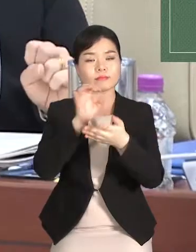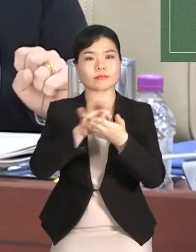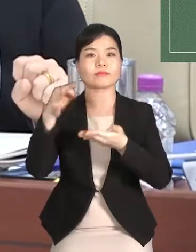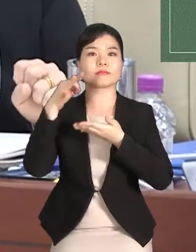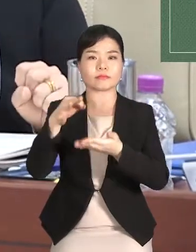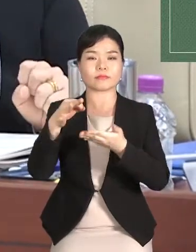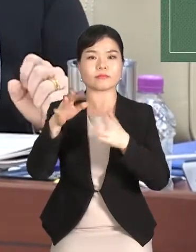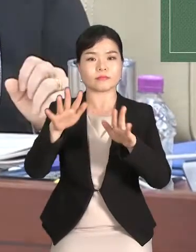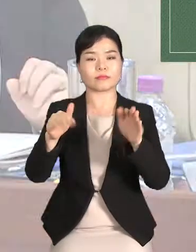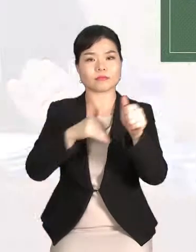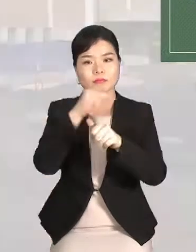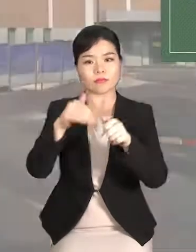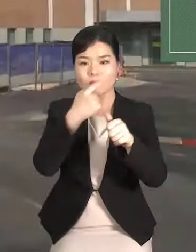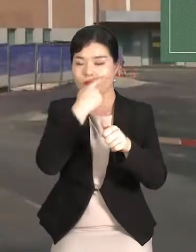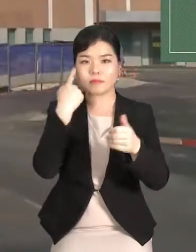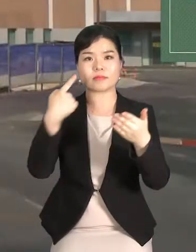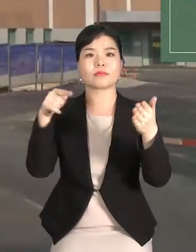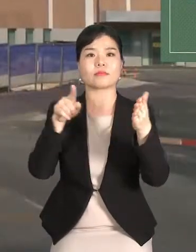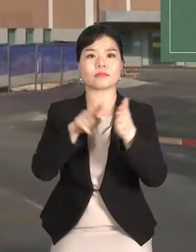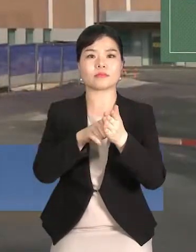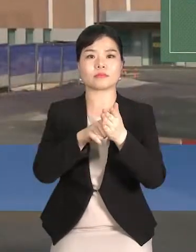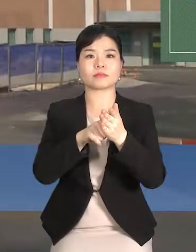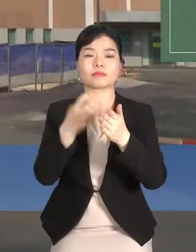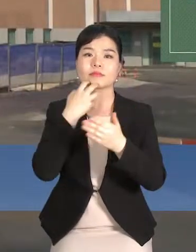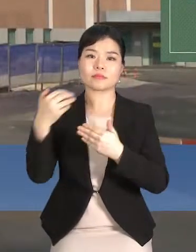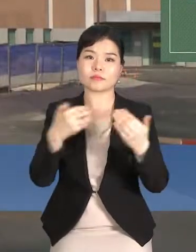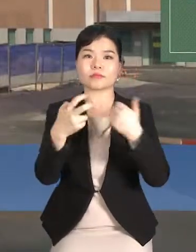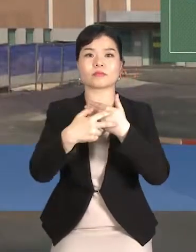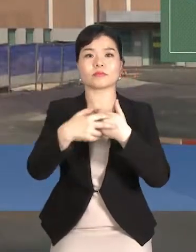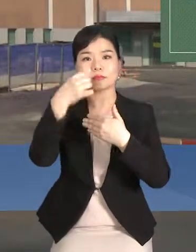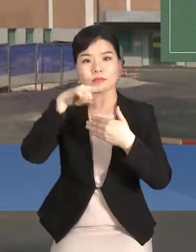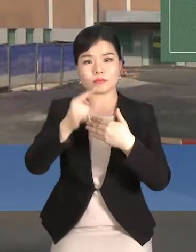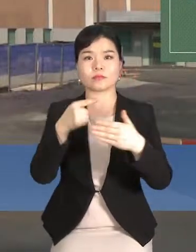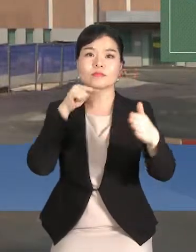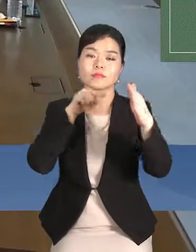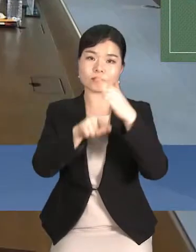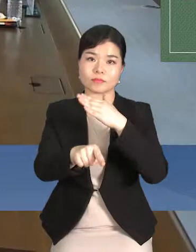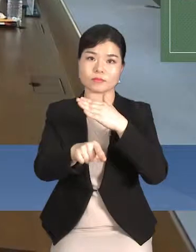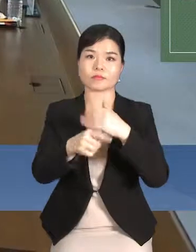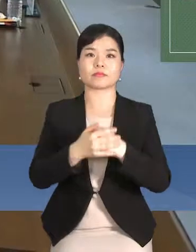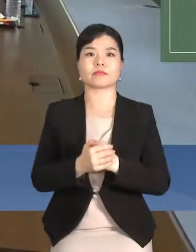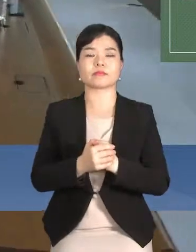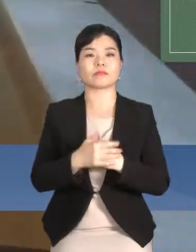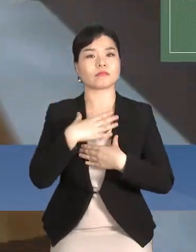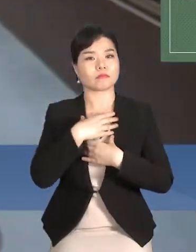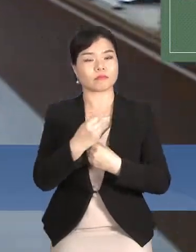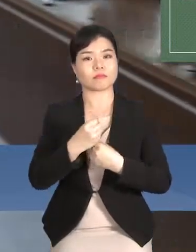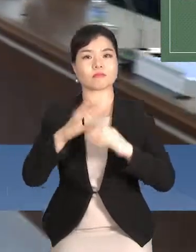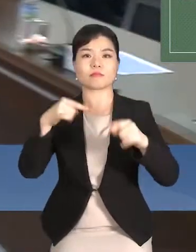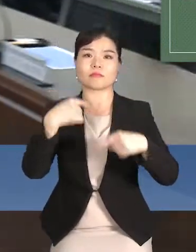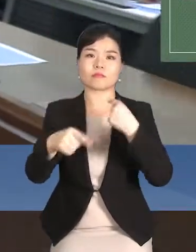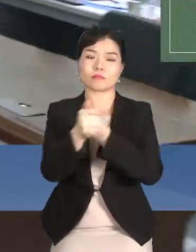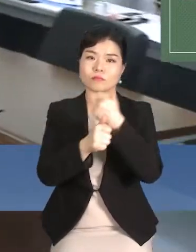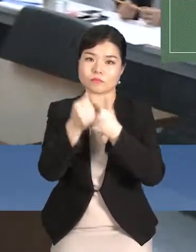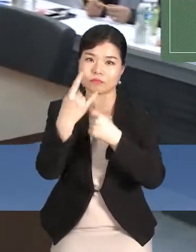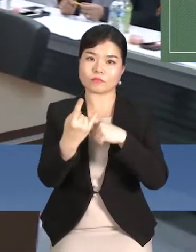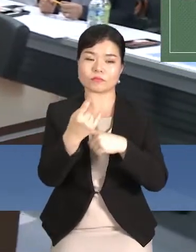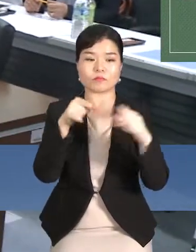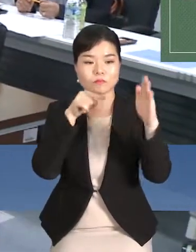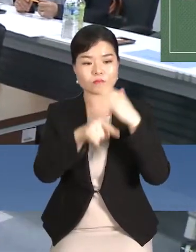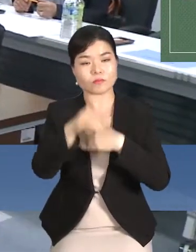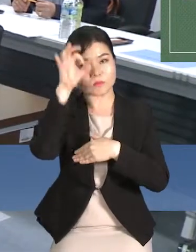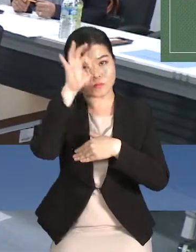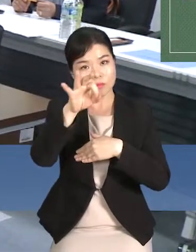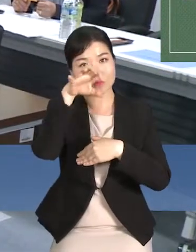공유재산관리계획안 현지 확인을 위해 경기도의료원 이천병원을 방문했는데요. 안전행정위원회 위원들은 현장을